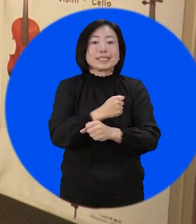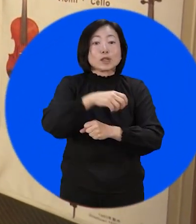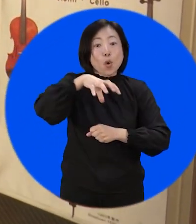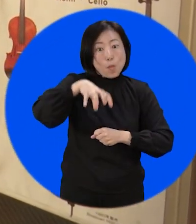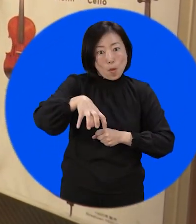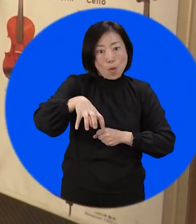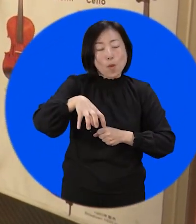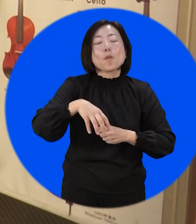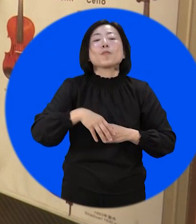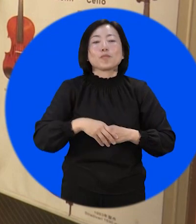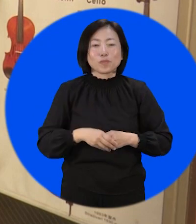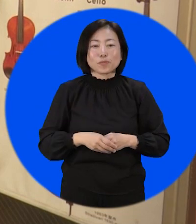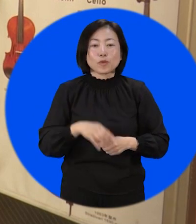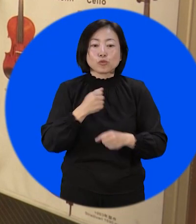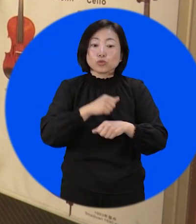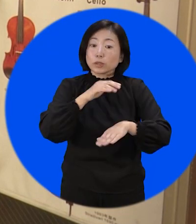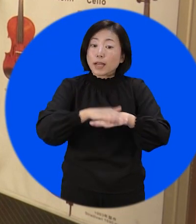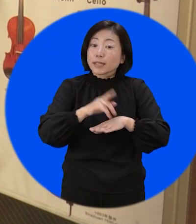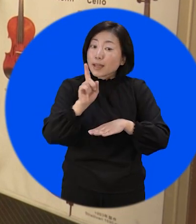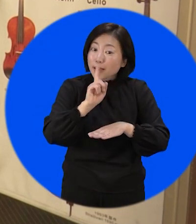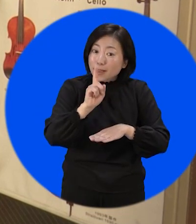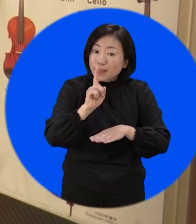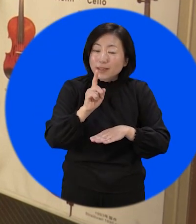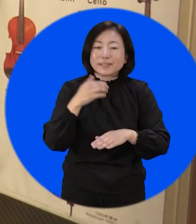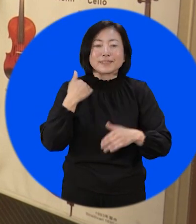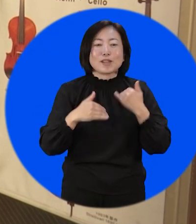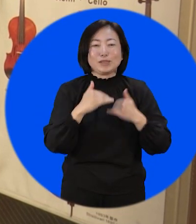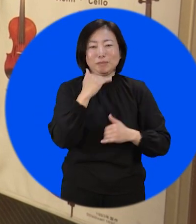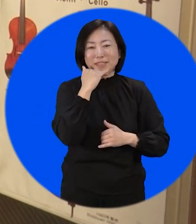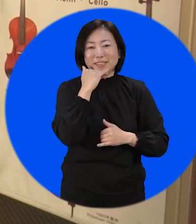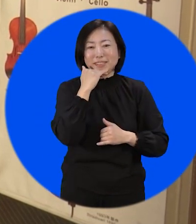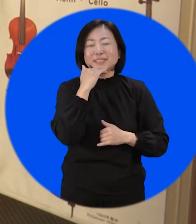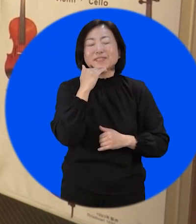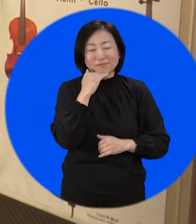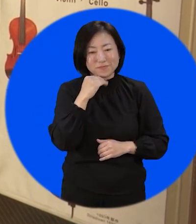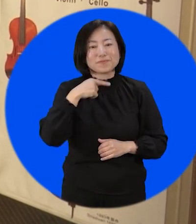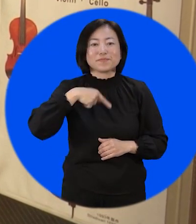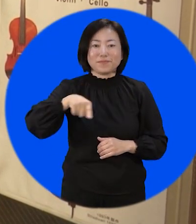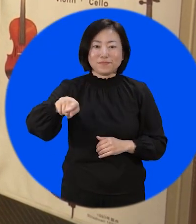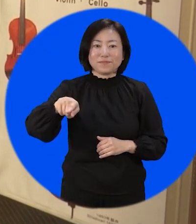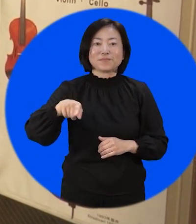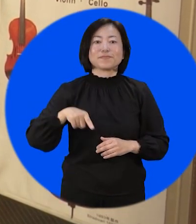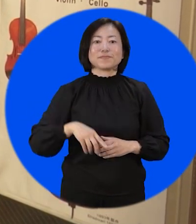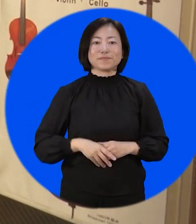どのように作られているんでしょうか。とっても楽しみです。ではお邪魔してみましょう。